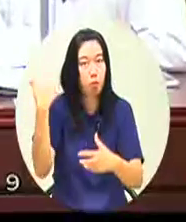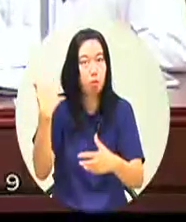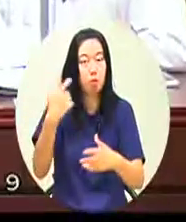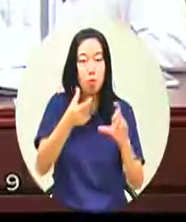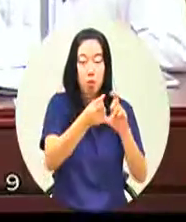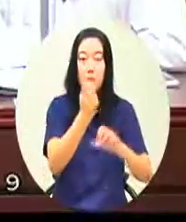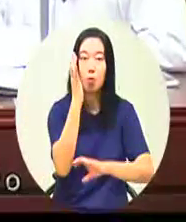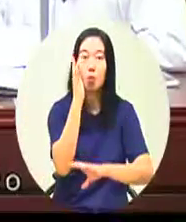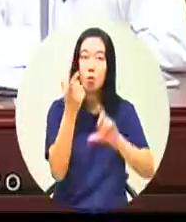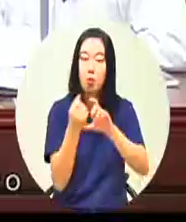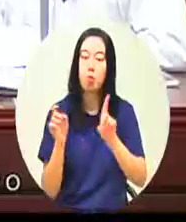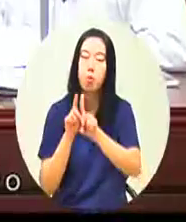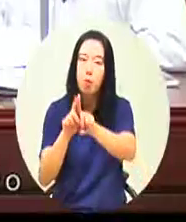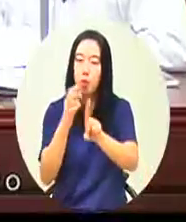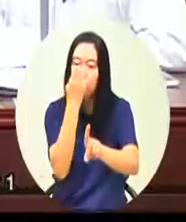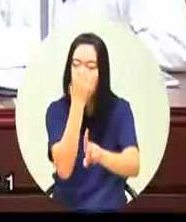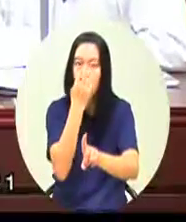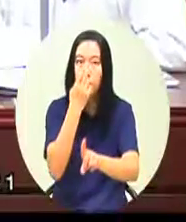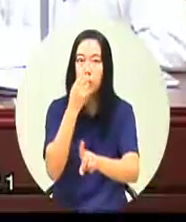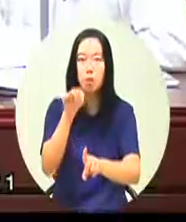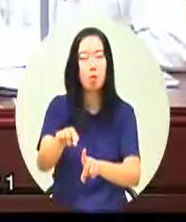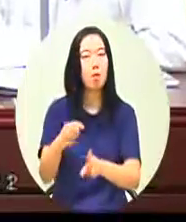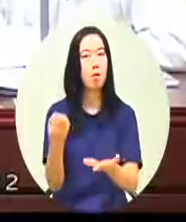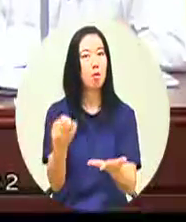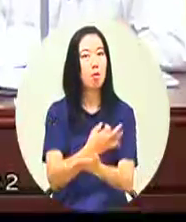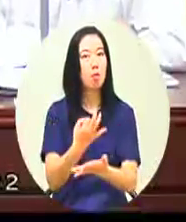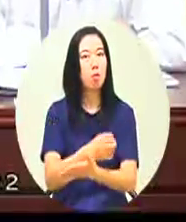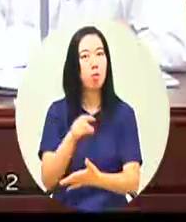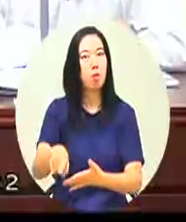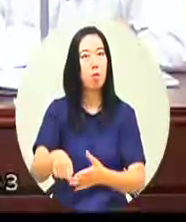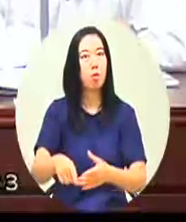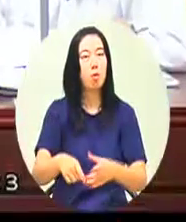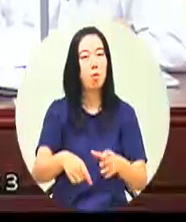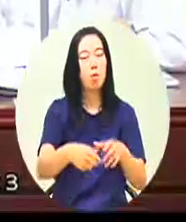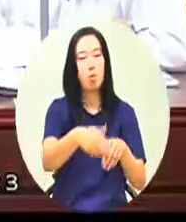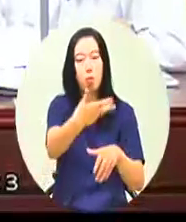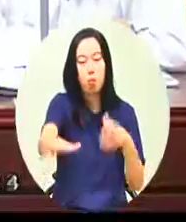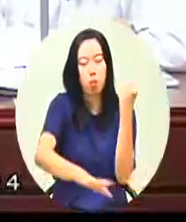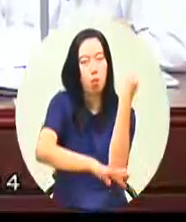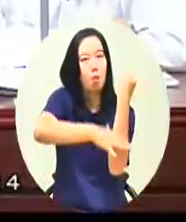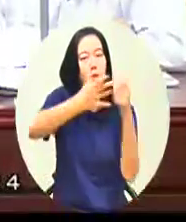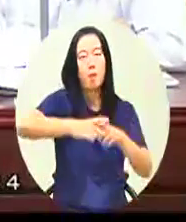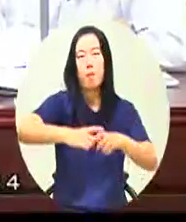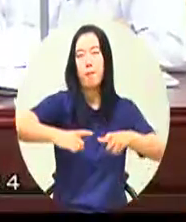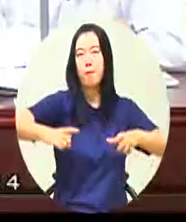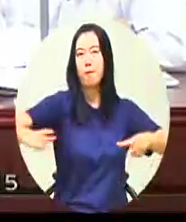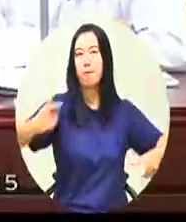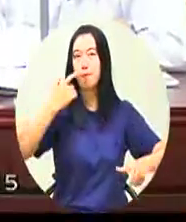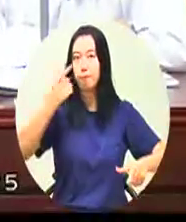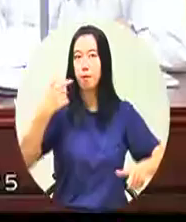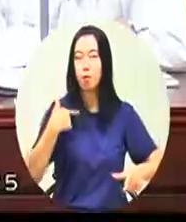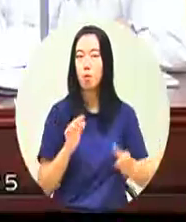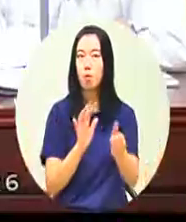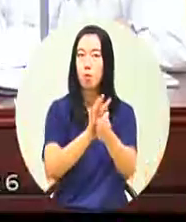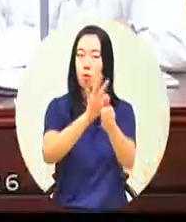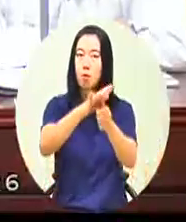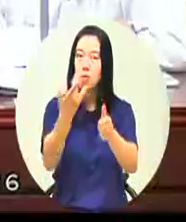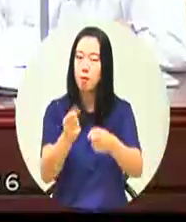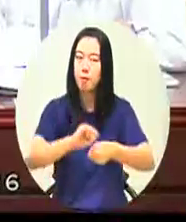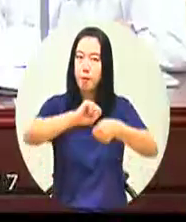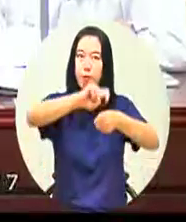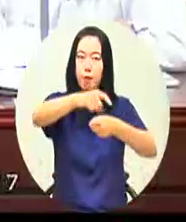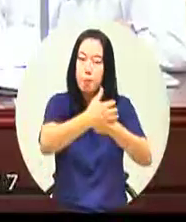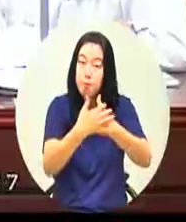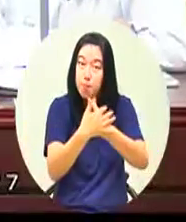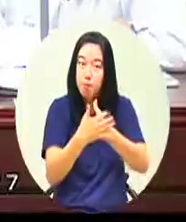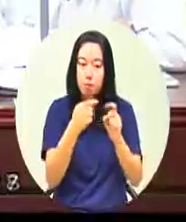还是不够，因为那个地方的那个积淹水的面积太大。那我们要提升它的一个保护标准啊，我们不能说它